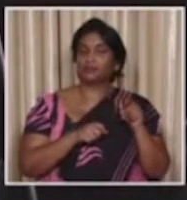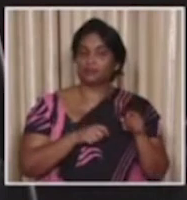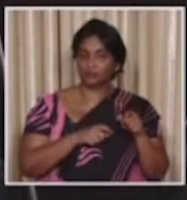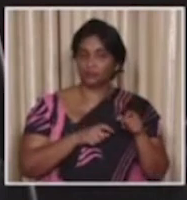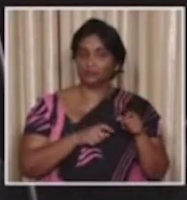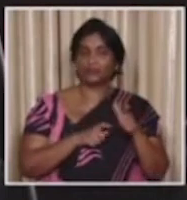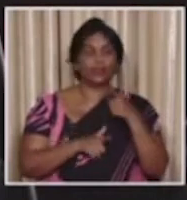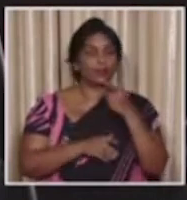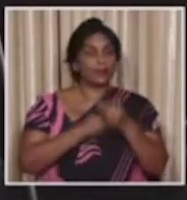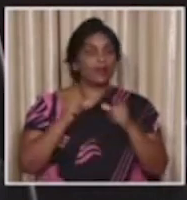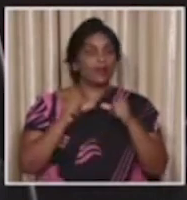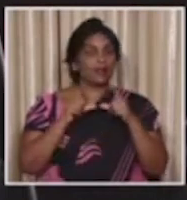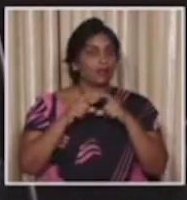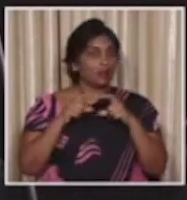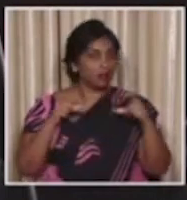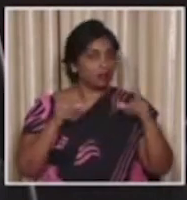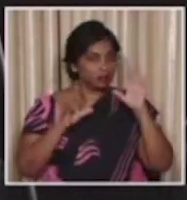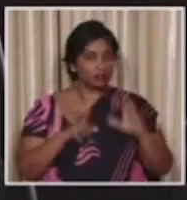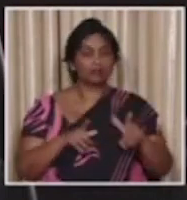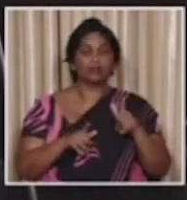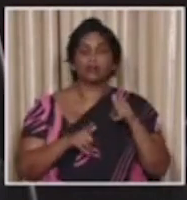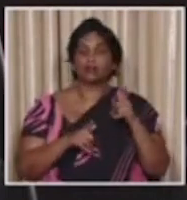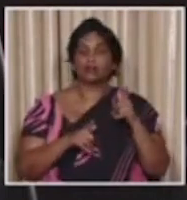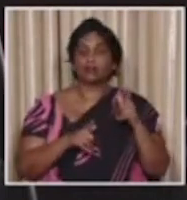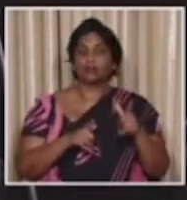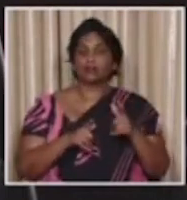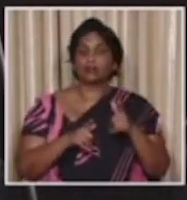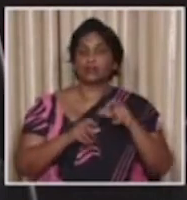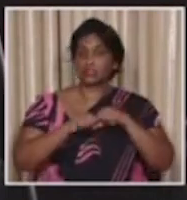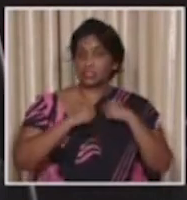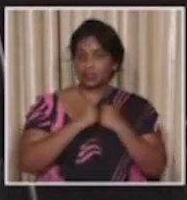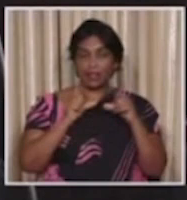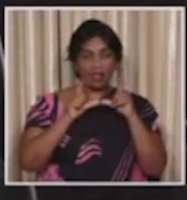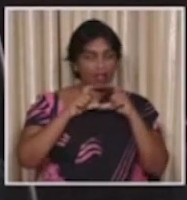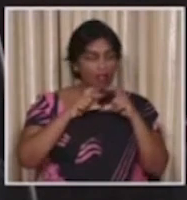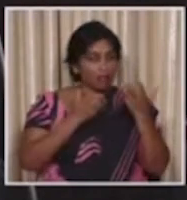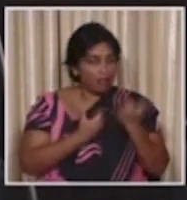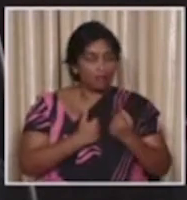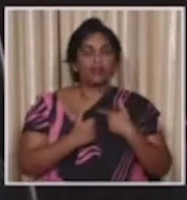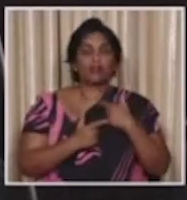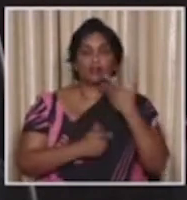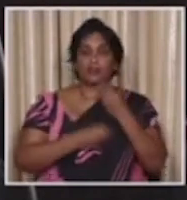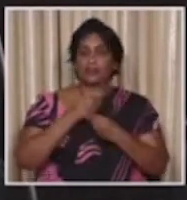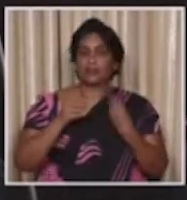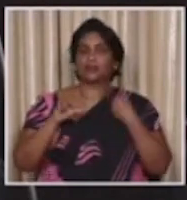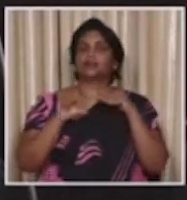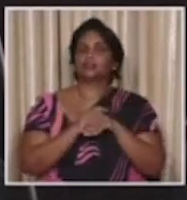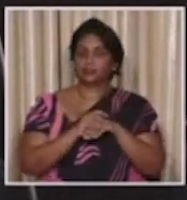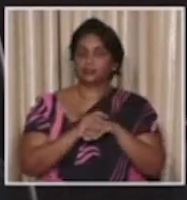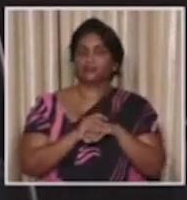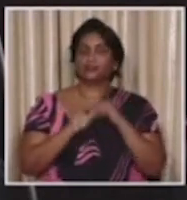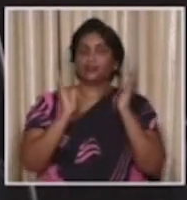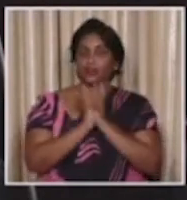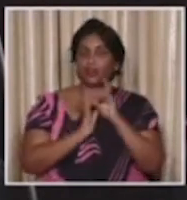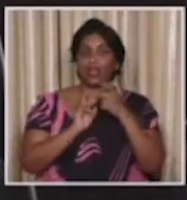ඒ දීවර බලපත්‍රයක් ඇතුව, දීවර සම්පකා සමතිය බලපත්‍රයක් ඇතුව ඒ මිරිදිය කර්මාන්තය කරන්න ඒ